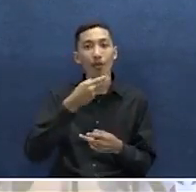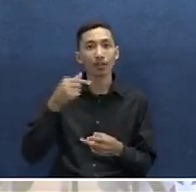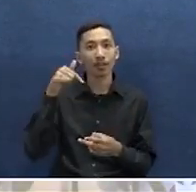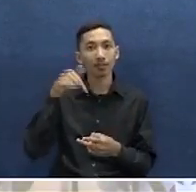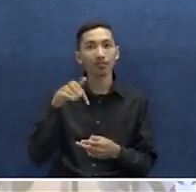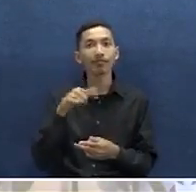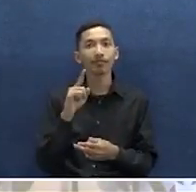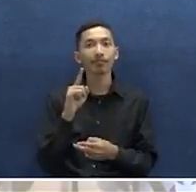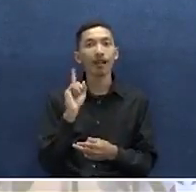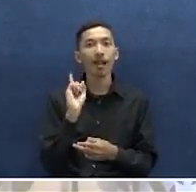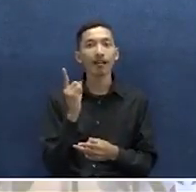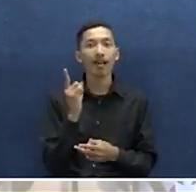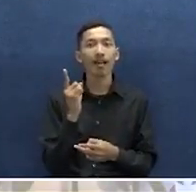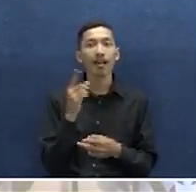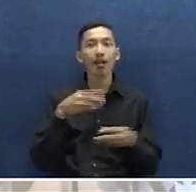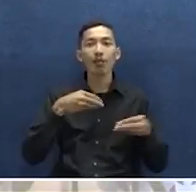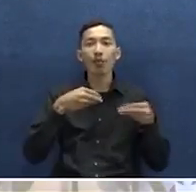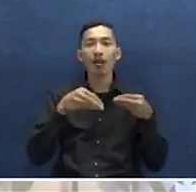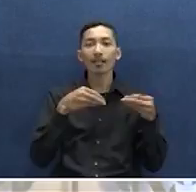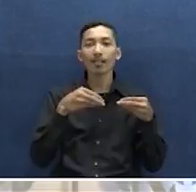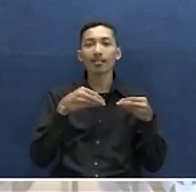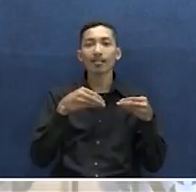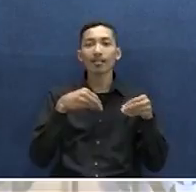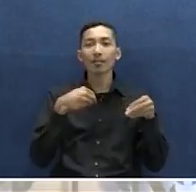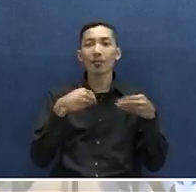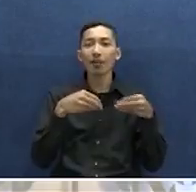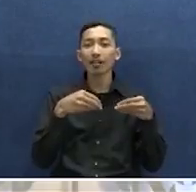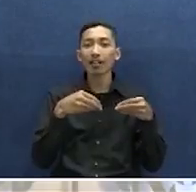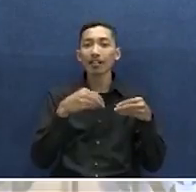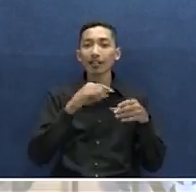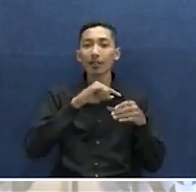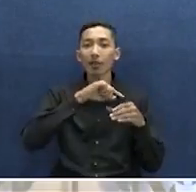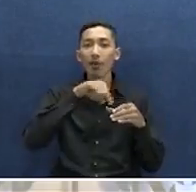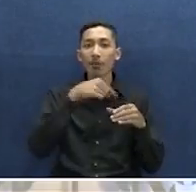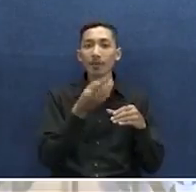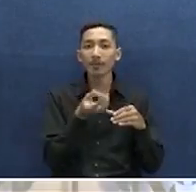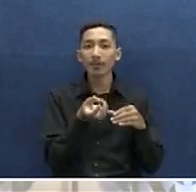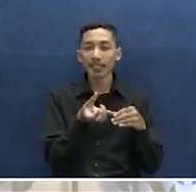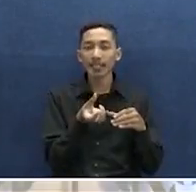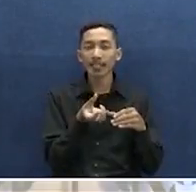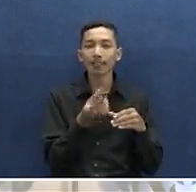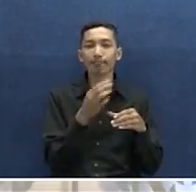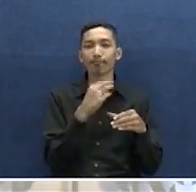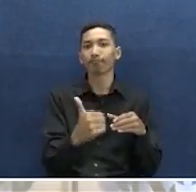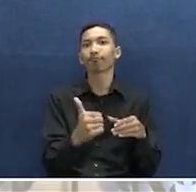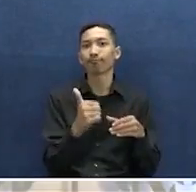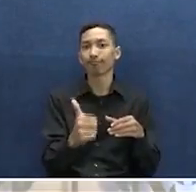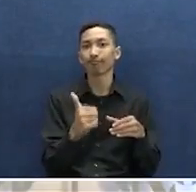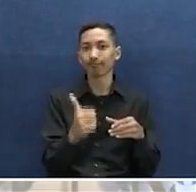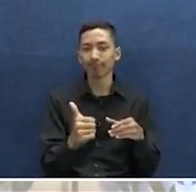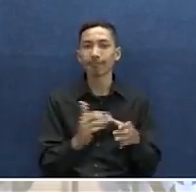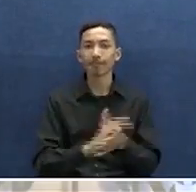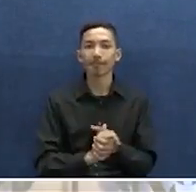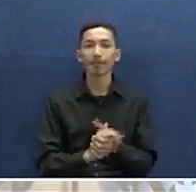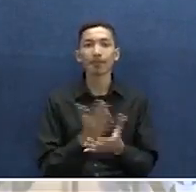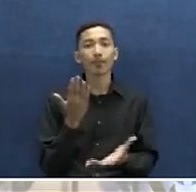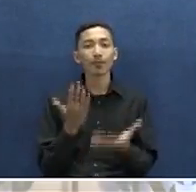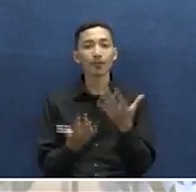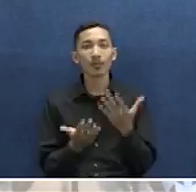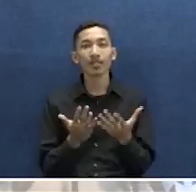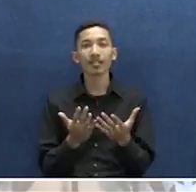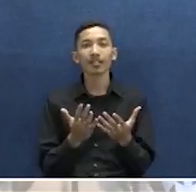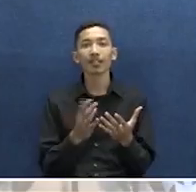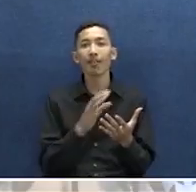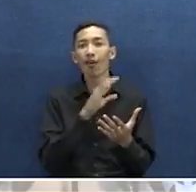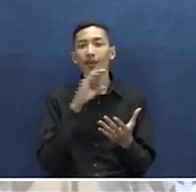juga dengan Hai kualitas kertas Korea yang sedang Allah Kalau teman-teman mungkin dilihat tempat coffee shop mohon maaf ya yang tadi es